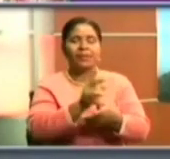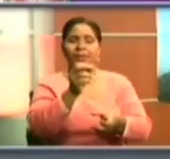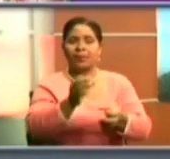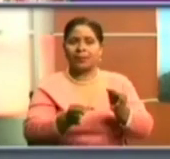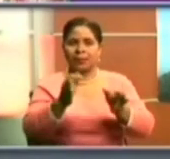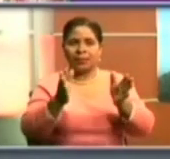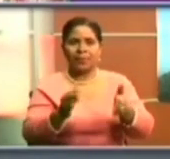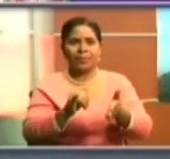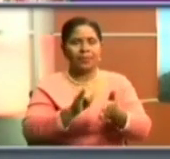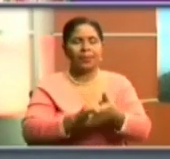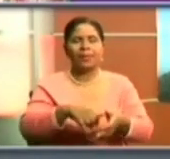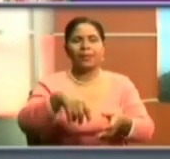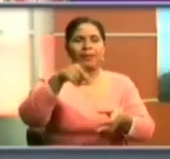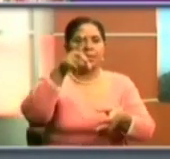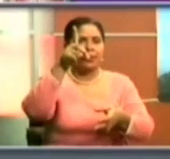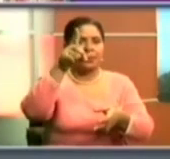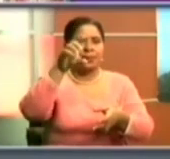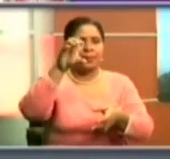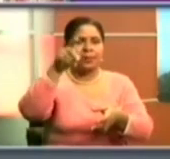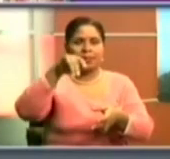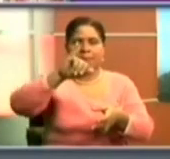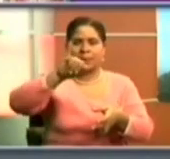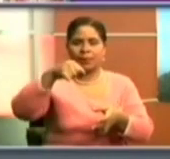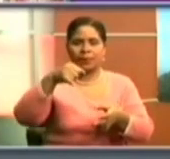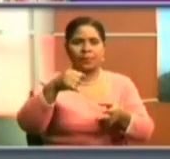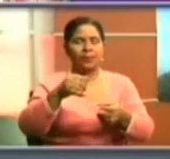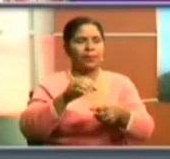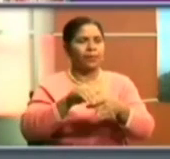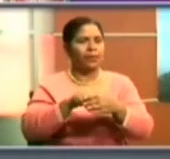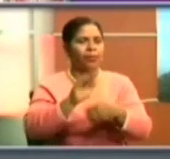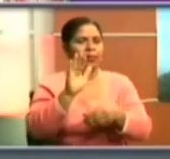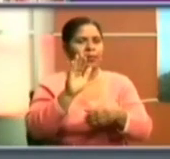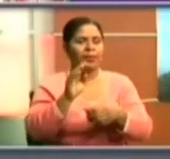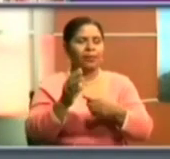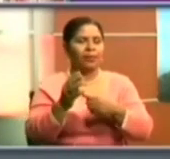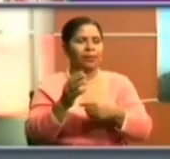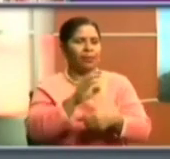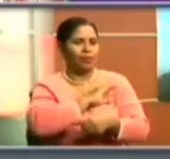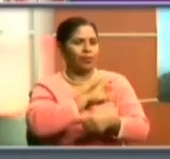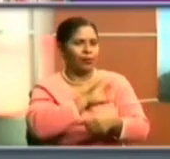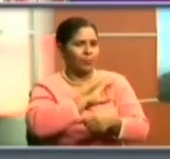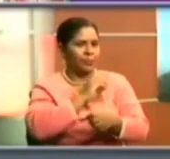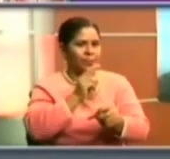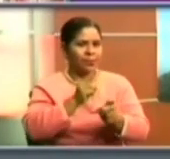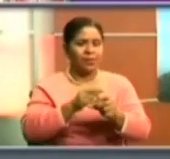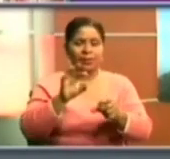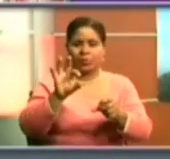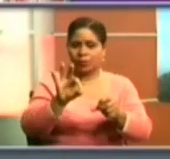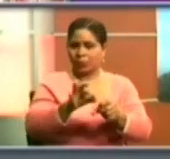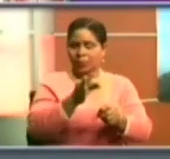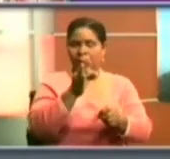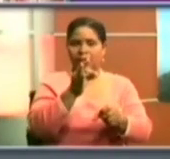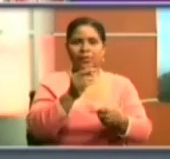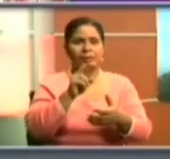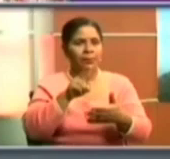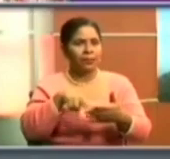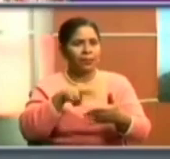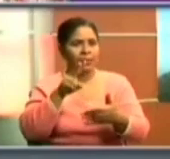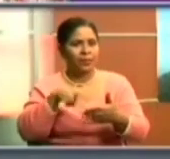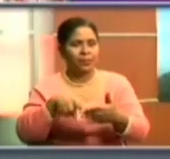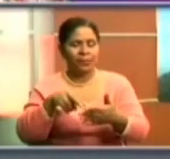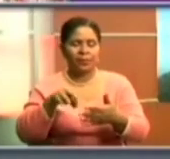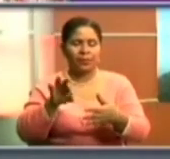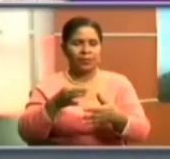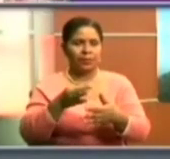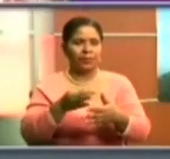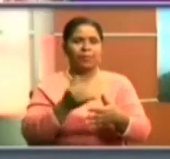à la DCPJ et enfin renvoi du policier fautif si la justice et DCPJ t'ajoignent que